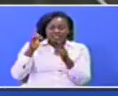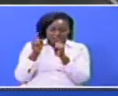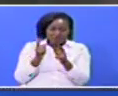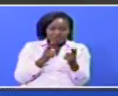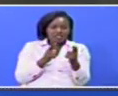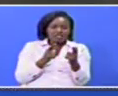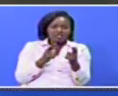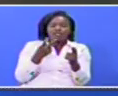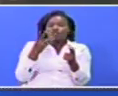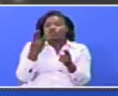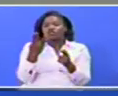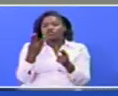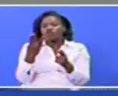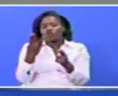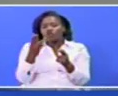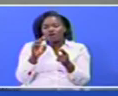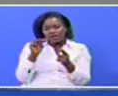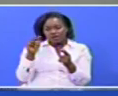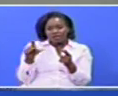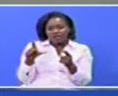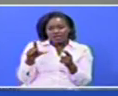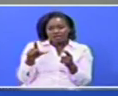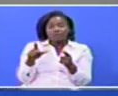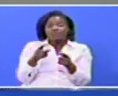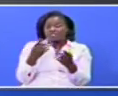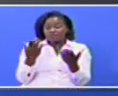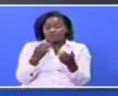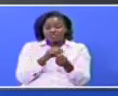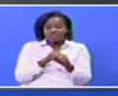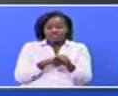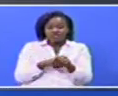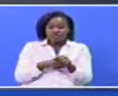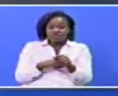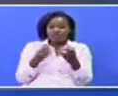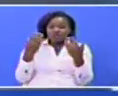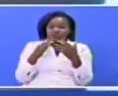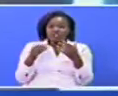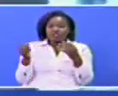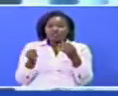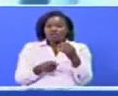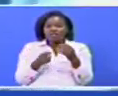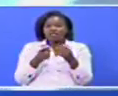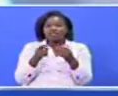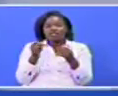milimita 24.5. Msimu huu unatarajiwa kukamilika mwanzoni mwa mwezi wa Disemba.